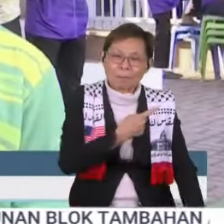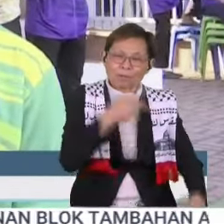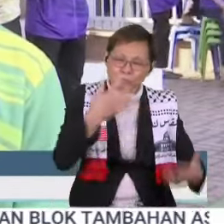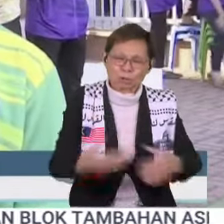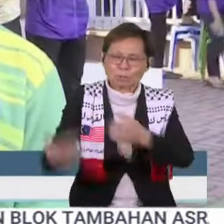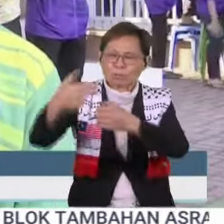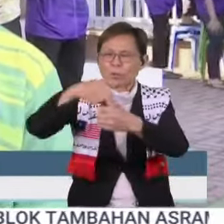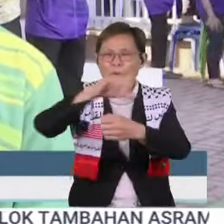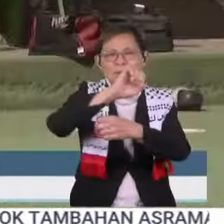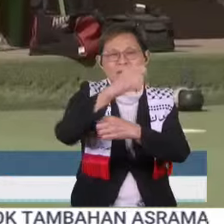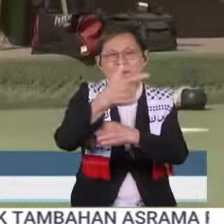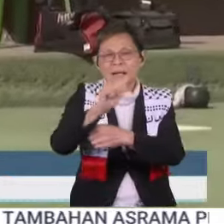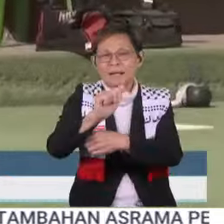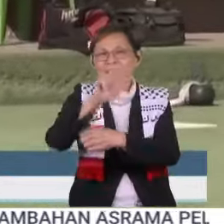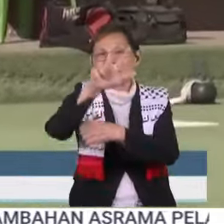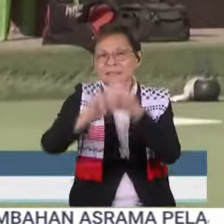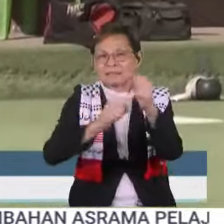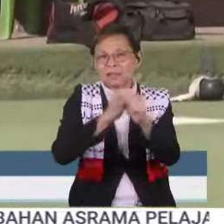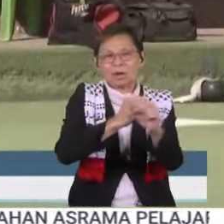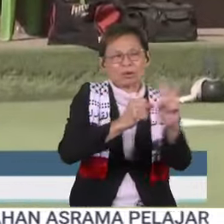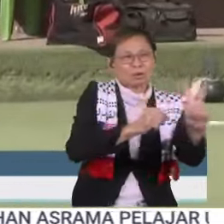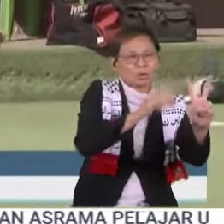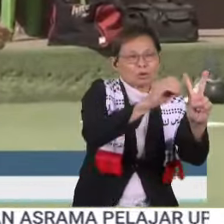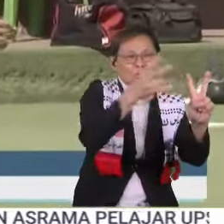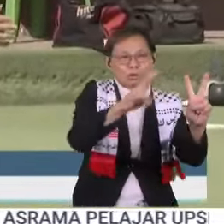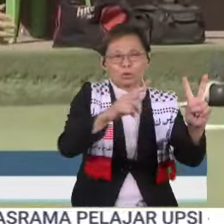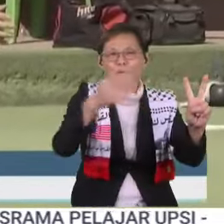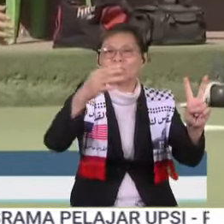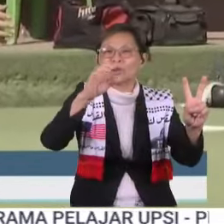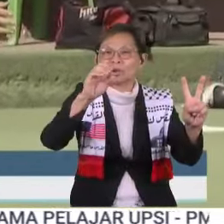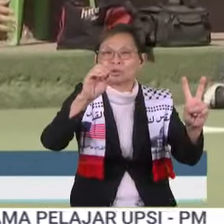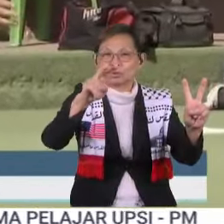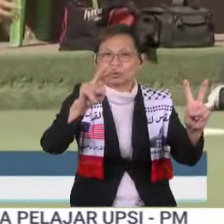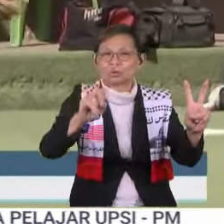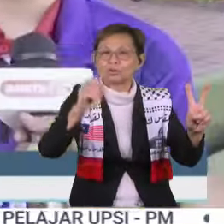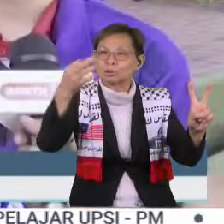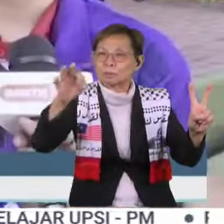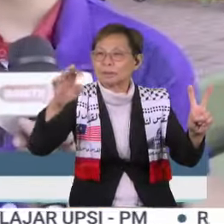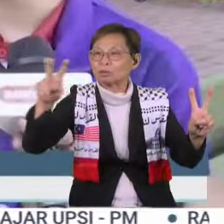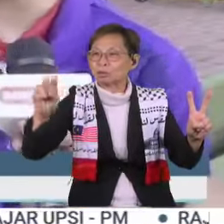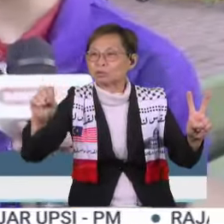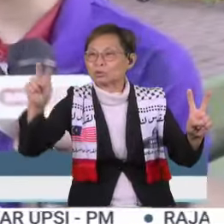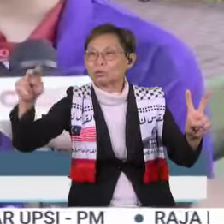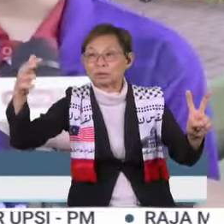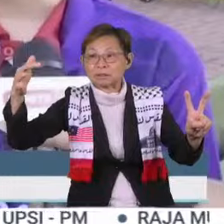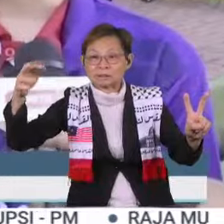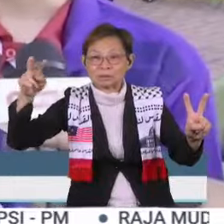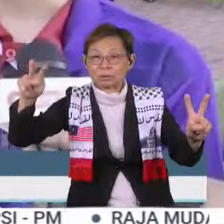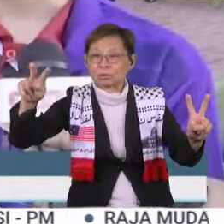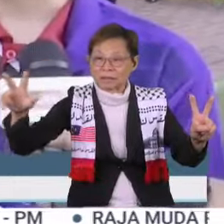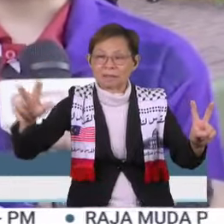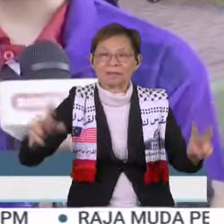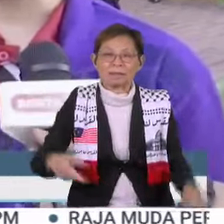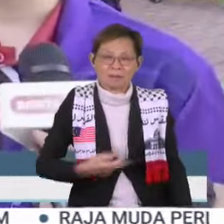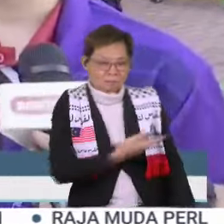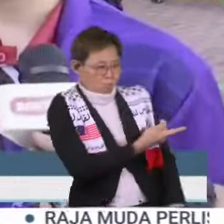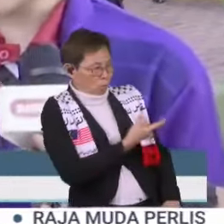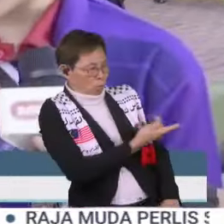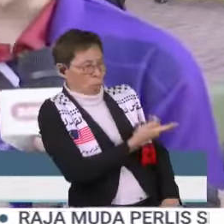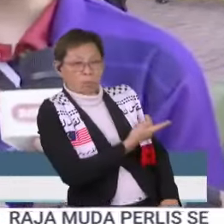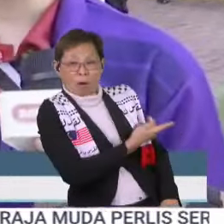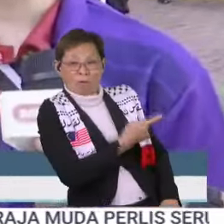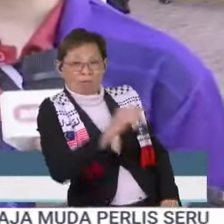menyertai Saga selama 3 tahun dari 2017, 19 dan 2023. Kami berdua pertama